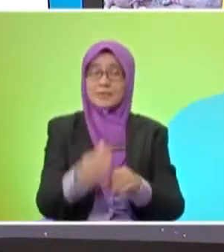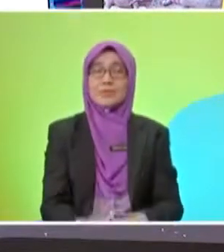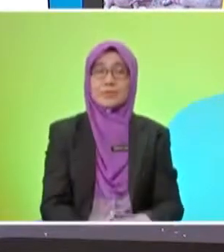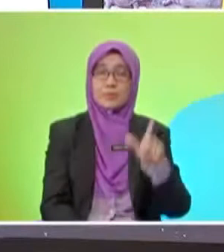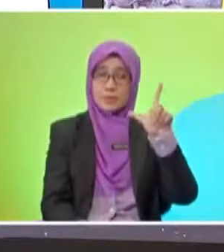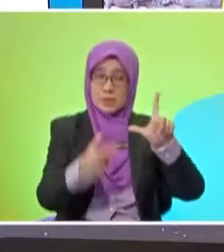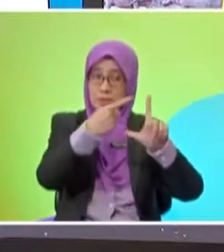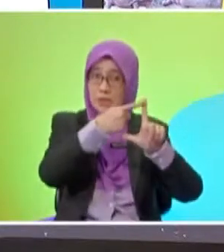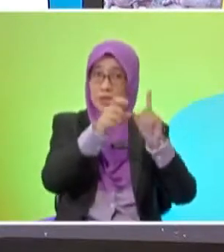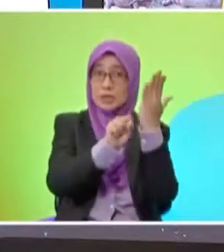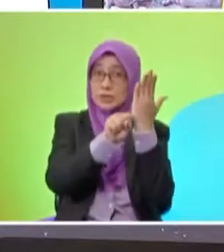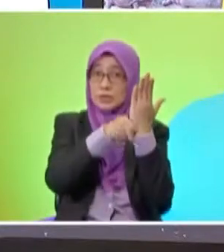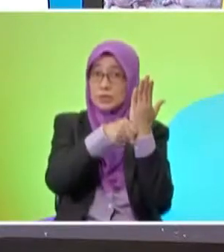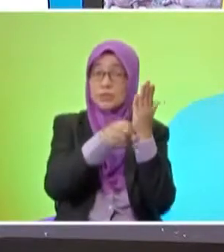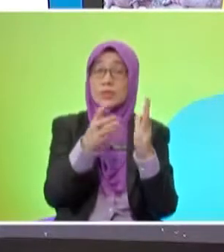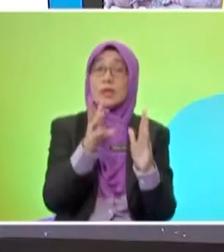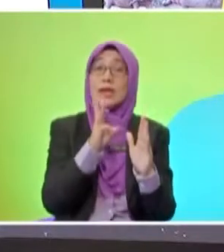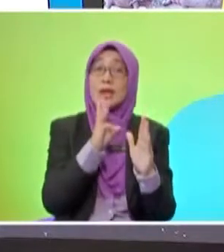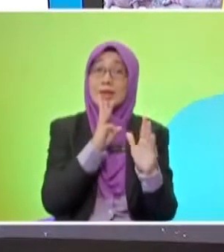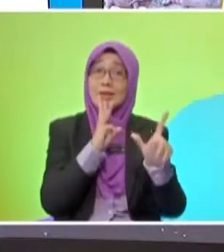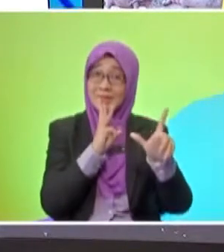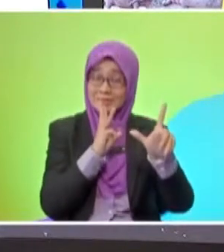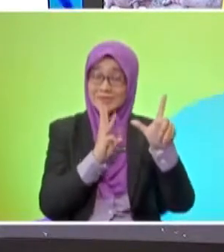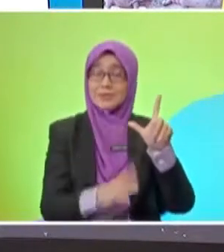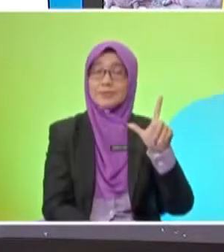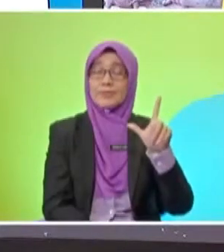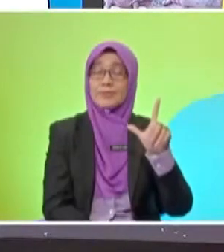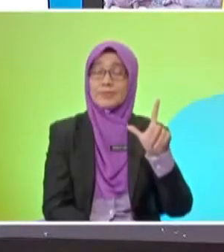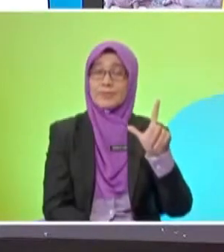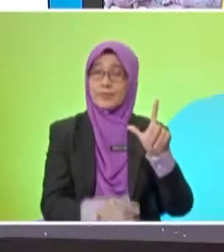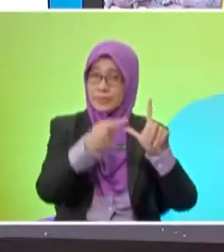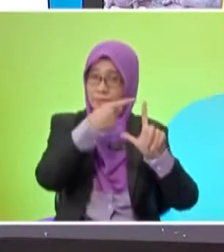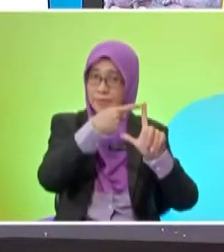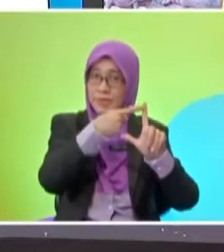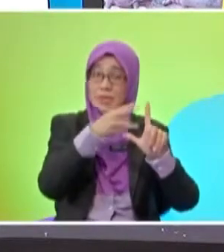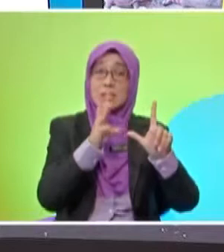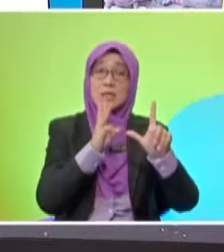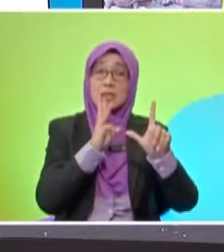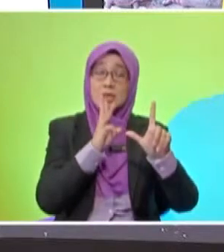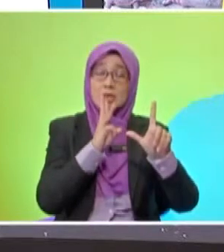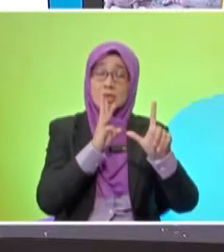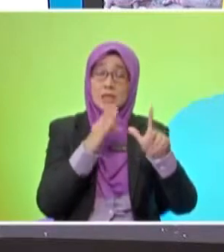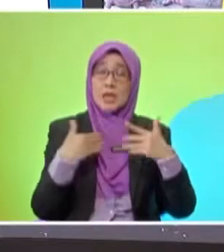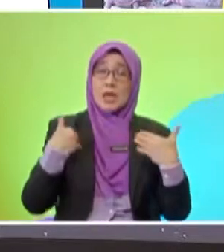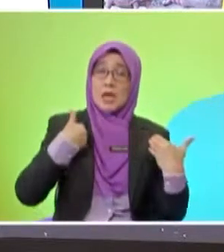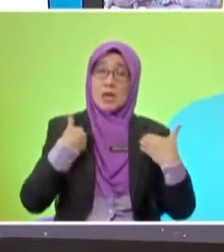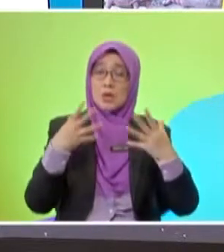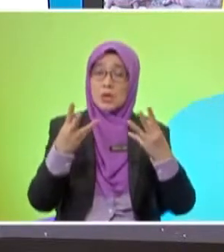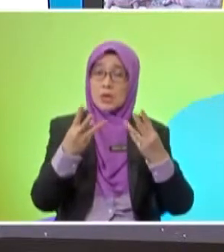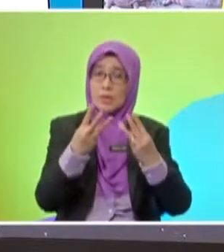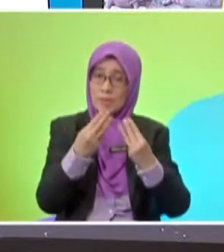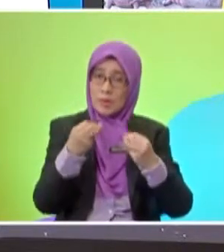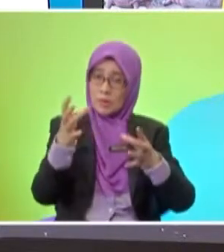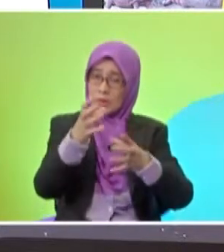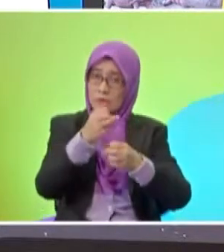sumber air iPhone menjadi orang kata persaingan di mana aduhai base ini mendapatkan sungai